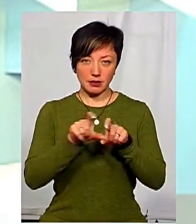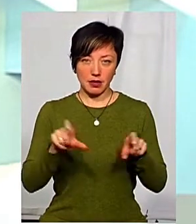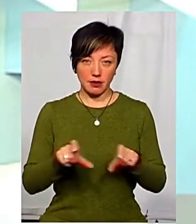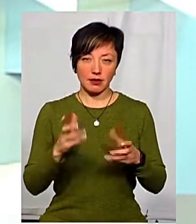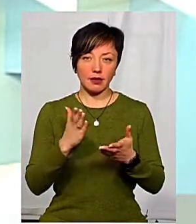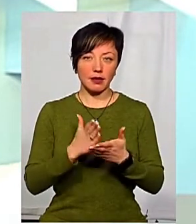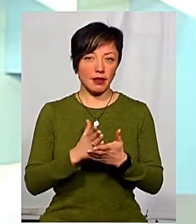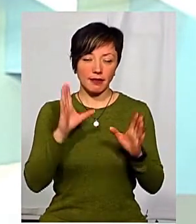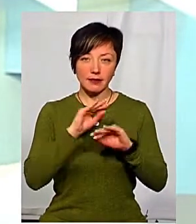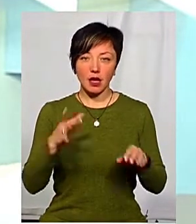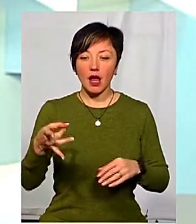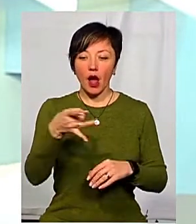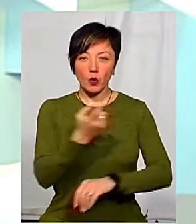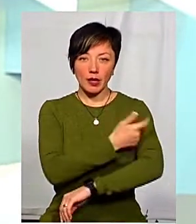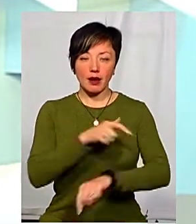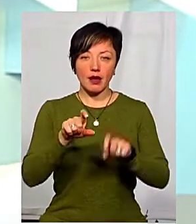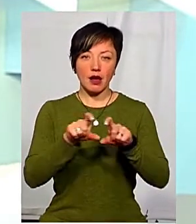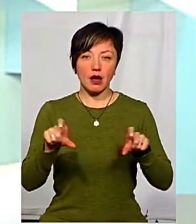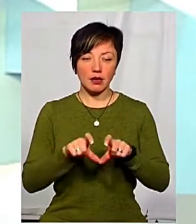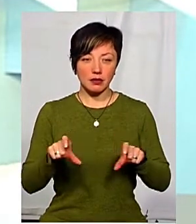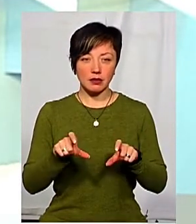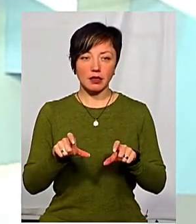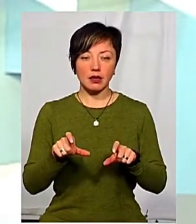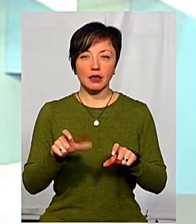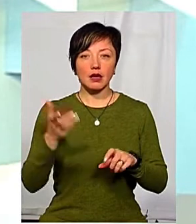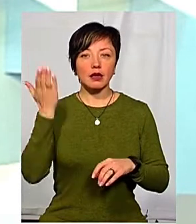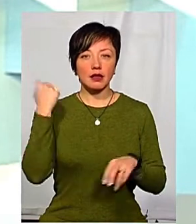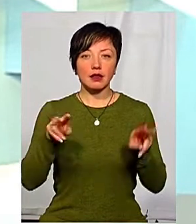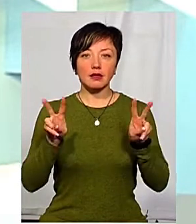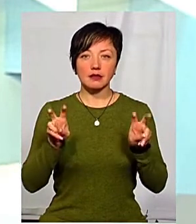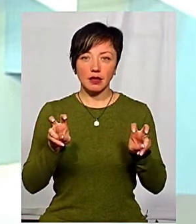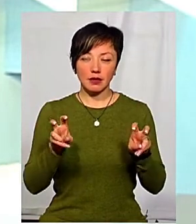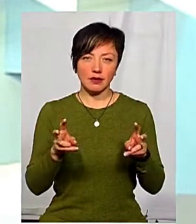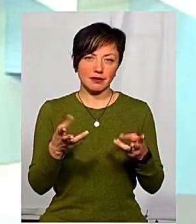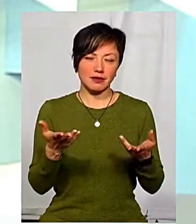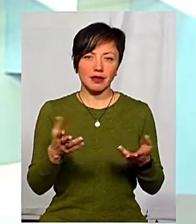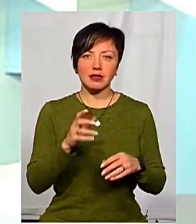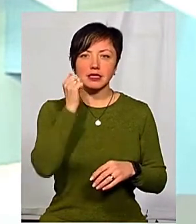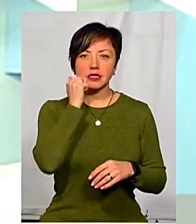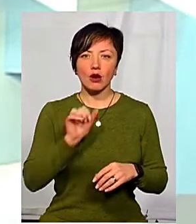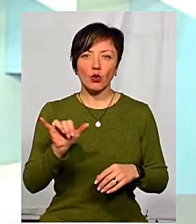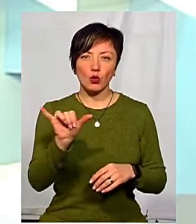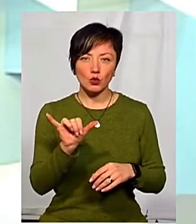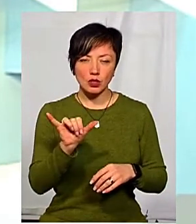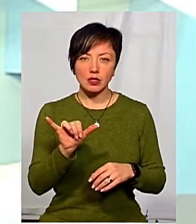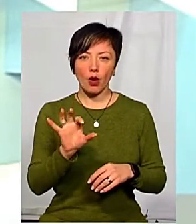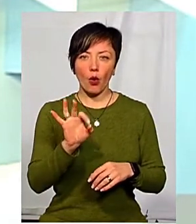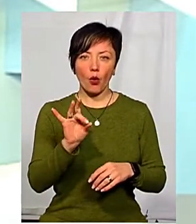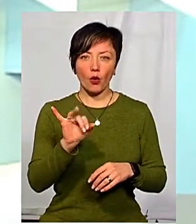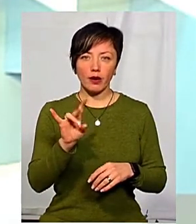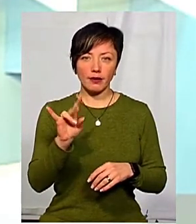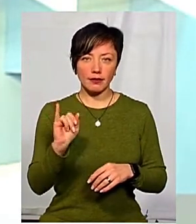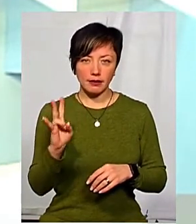3 заклади. Це районні лікарні, колись називали їх номерними. Староушицька,